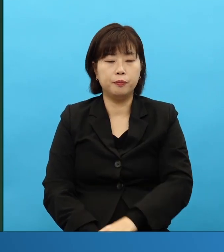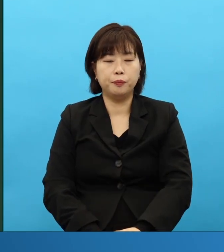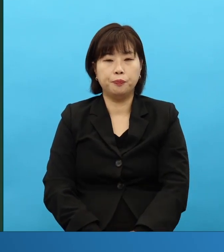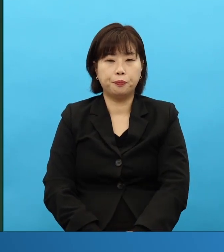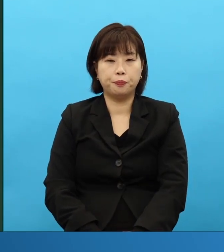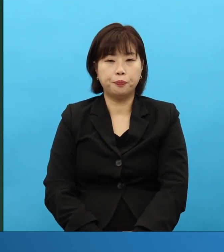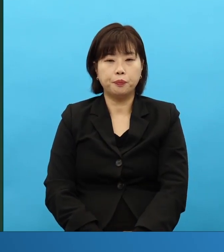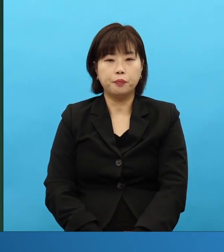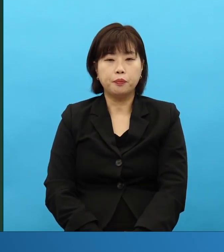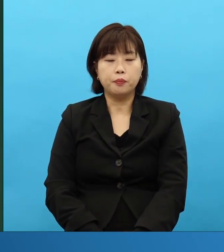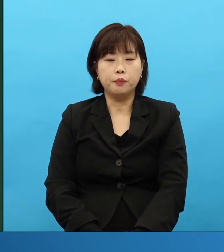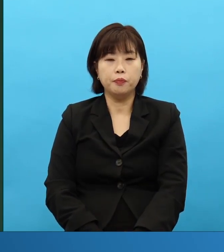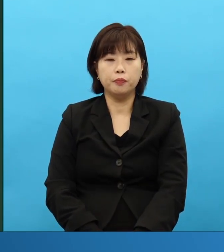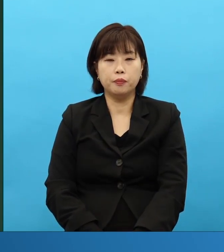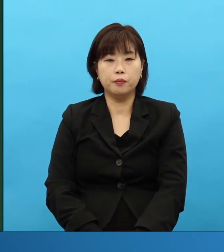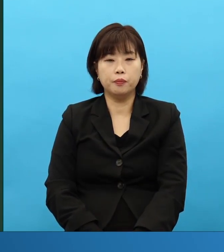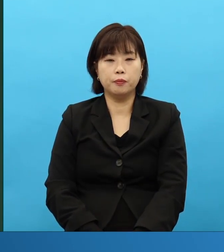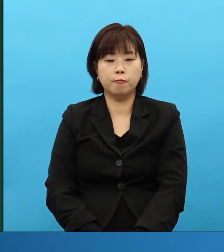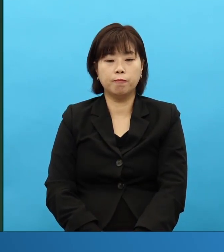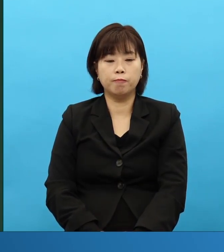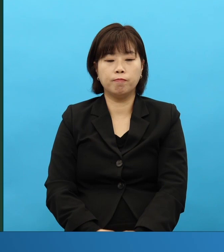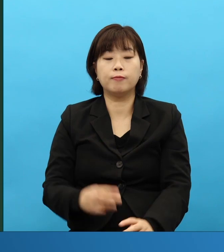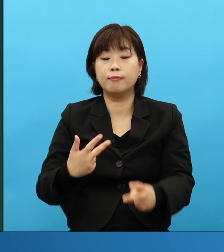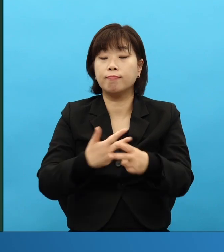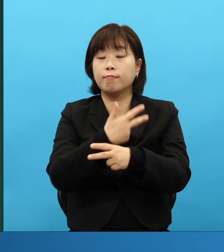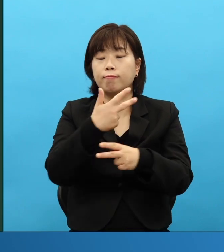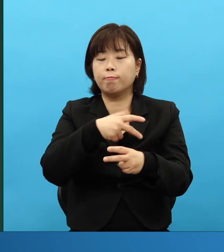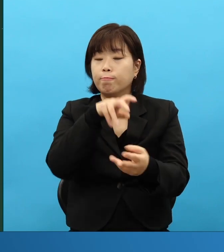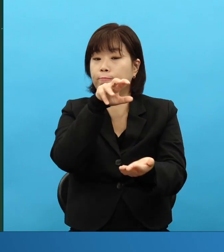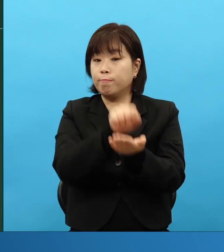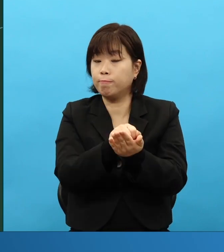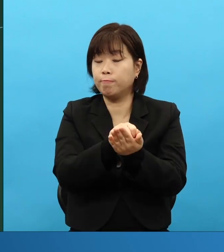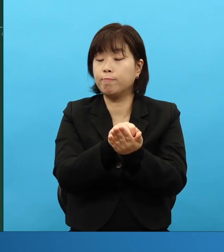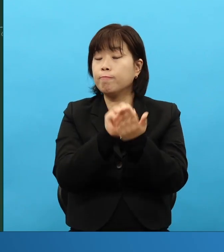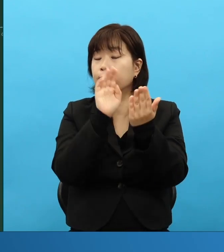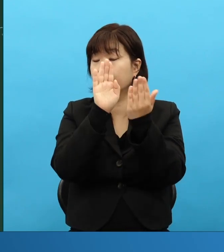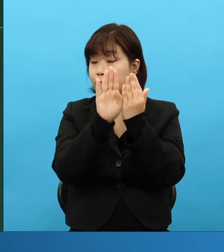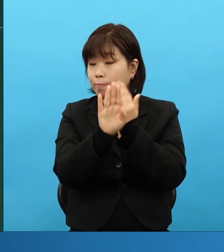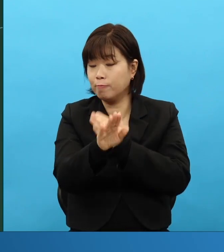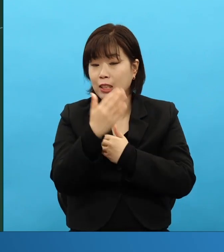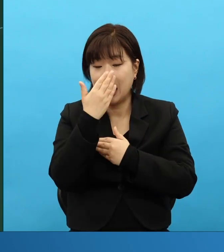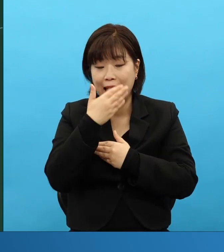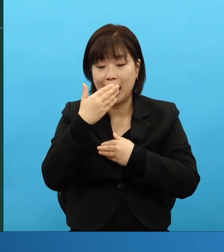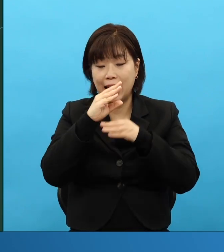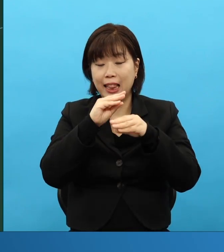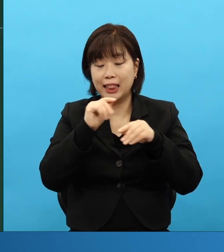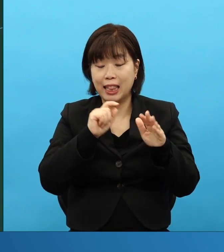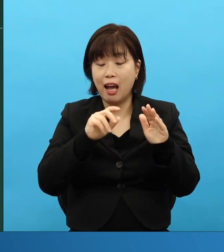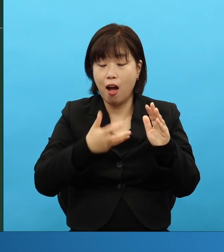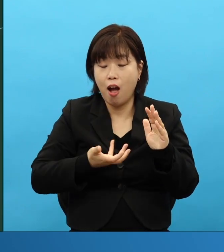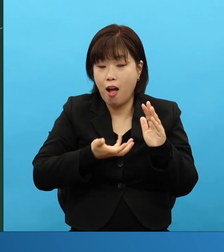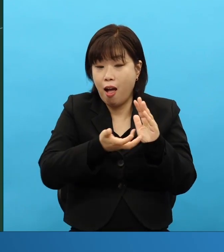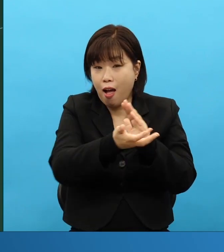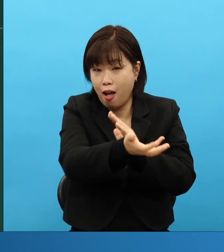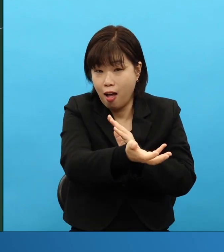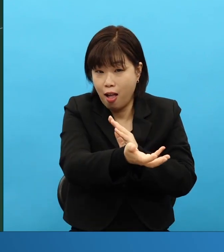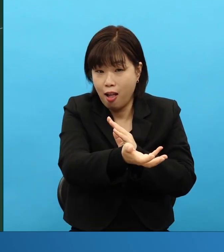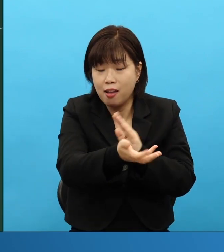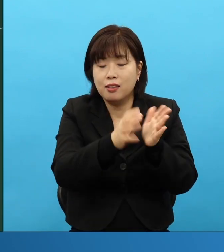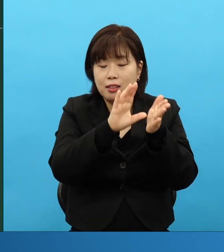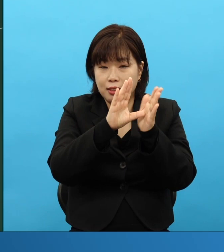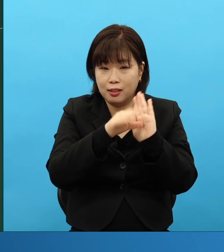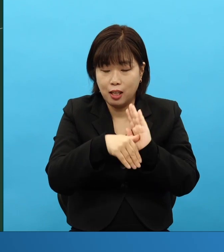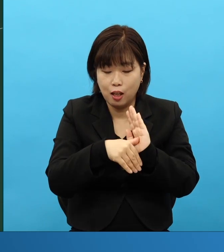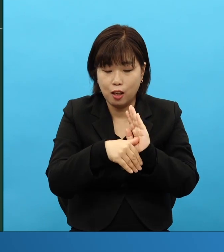그리고 이제 이게 이고 가잖아요. And then they won and went in. 중간에 연합군이 일어난 거예요. Along the